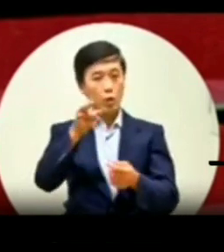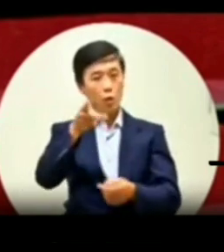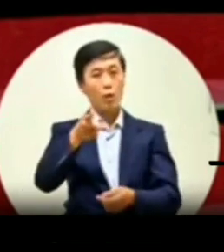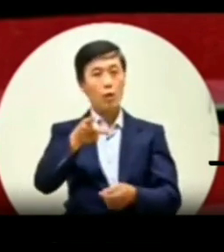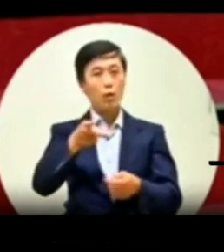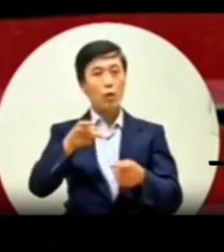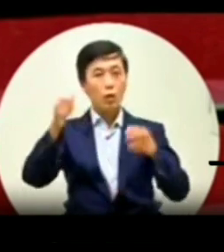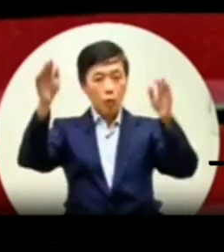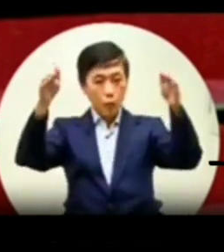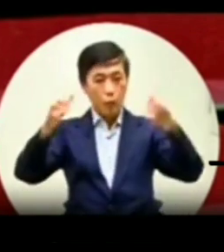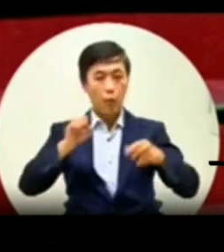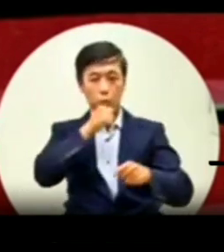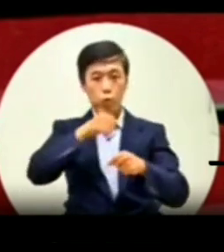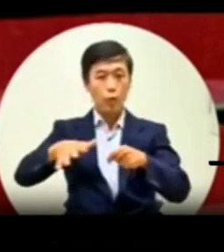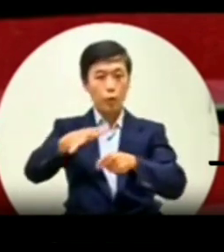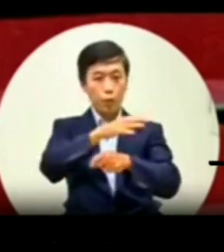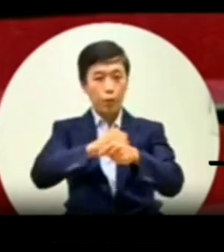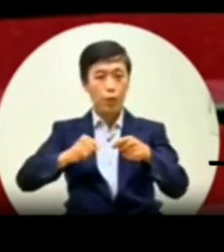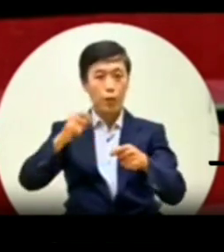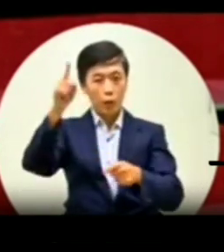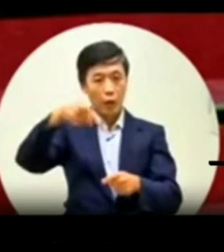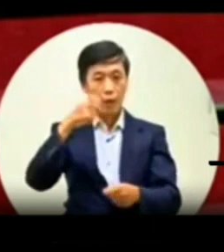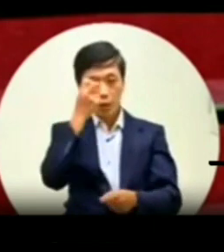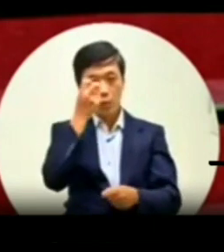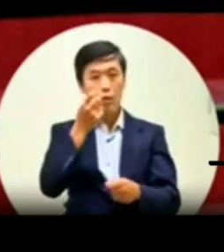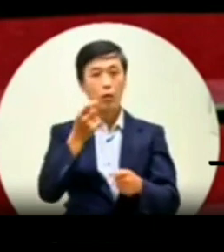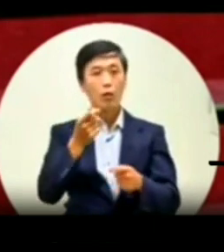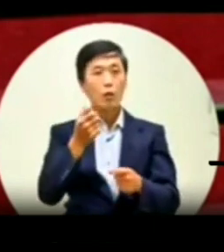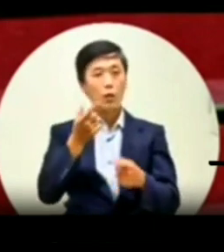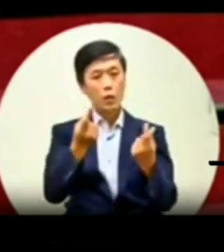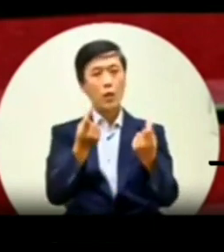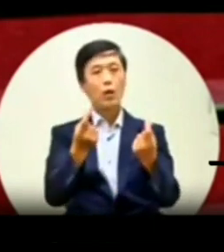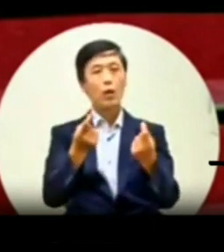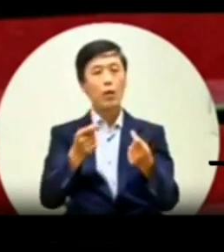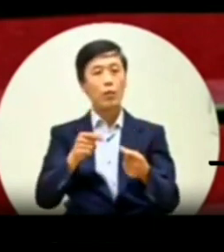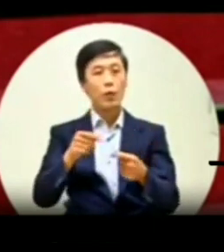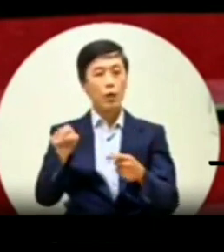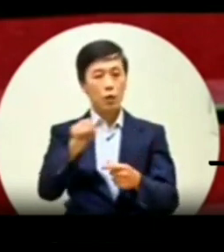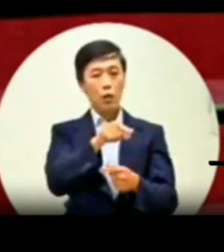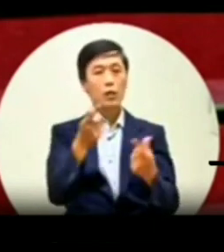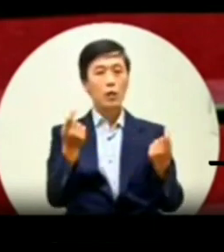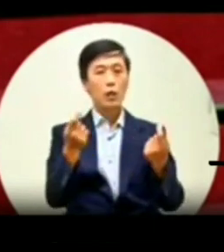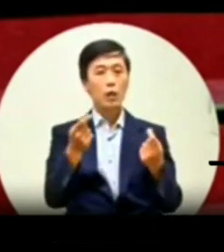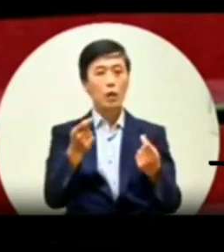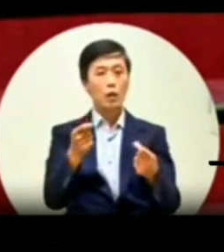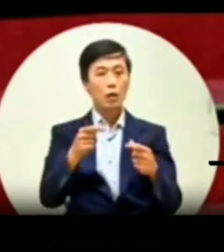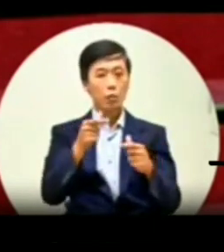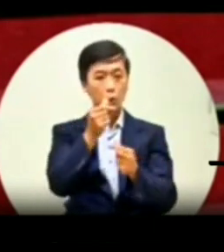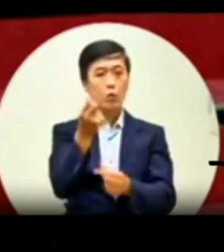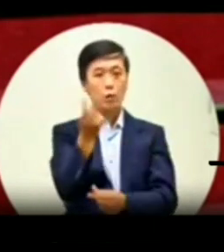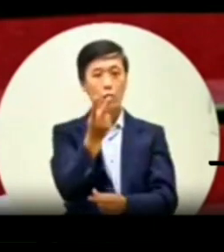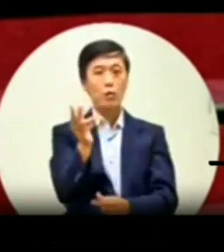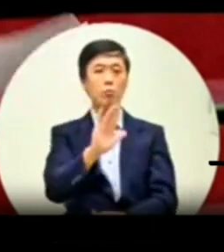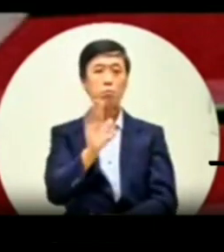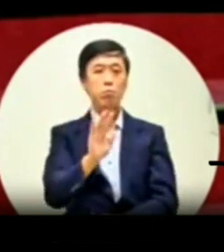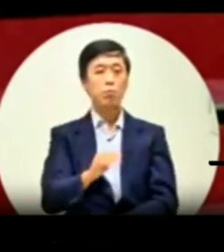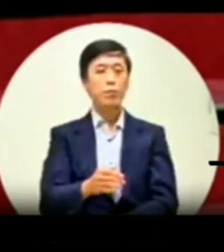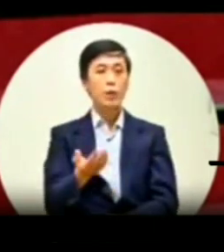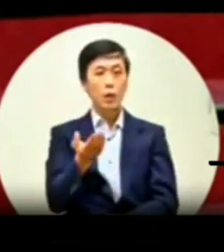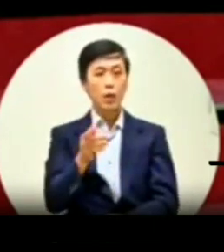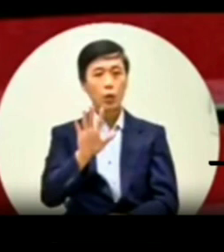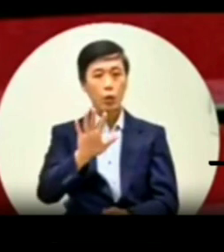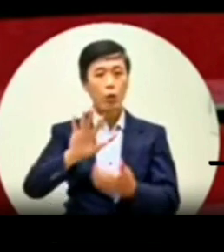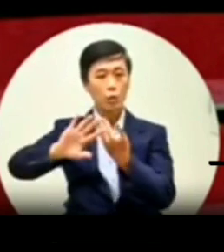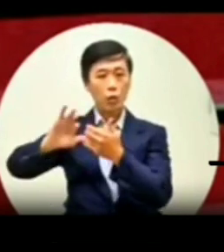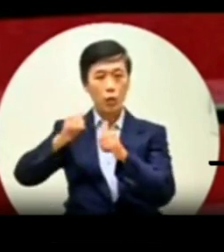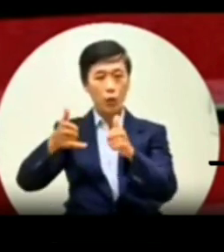是都一样？大家都一样，不要呢两套标准。那刚刚也有其他的议